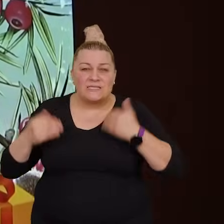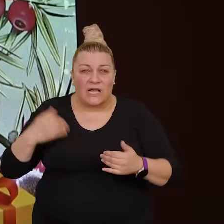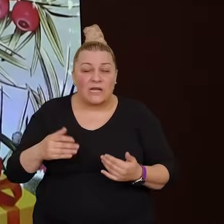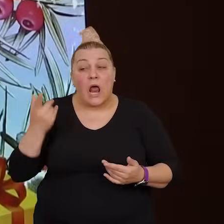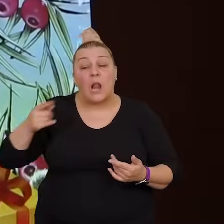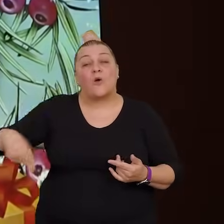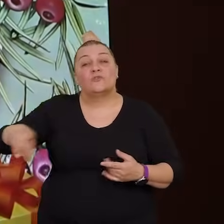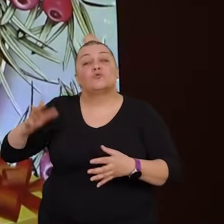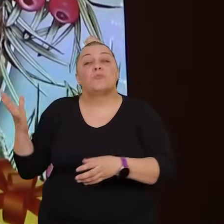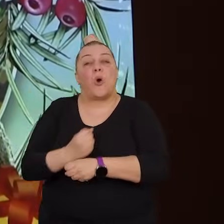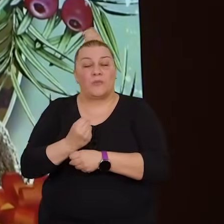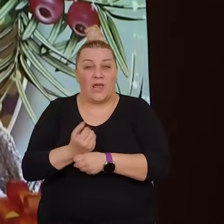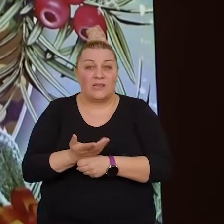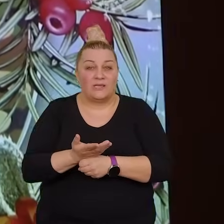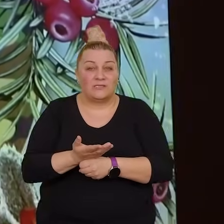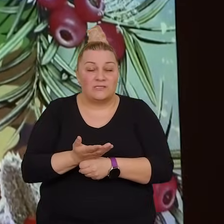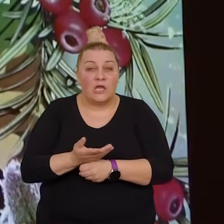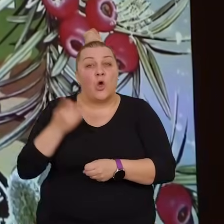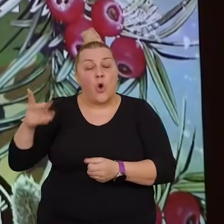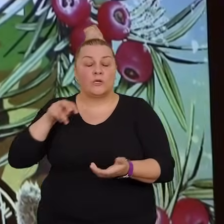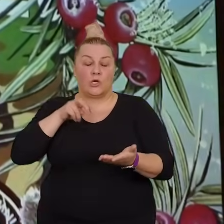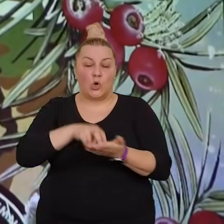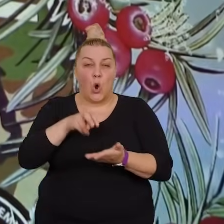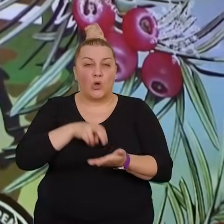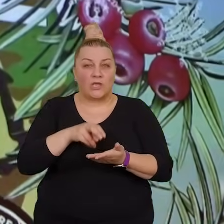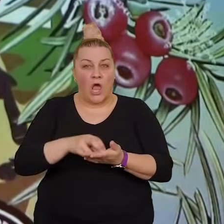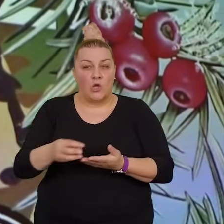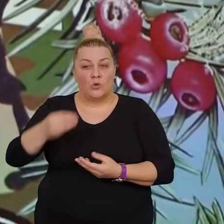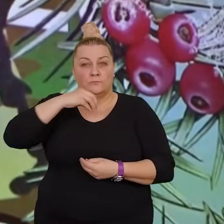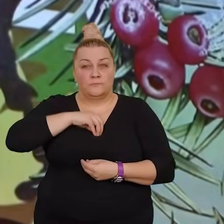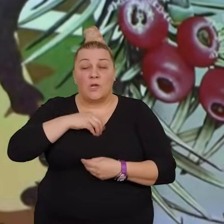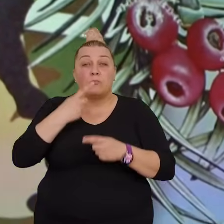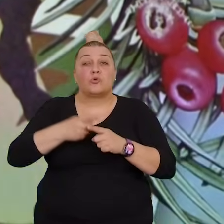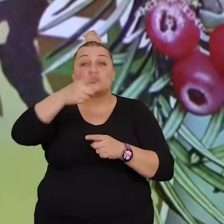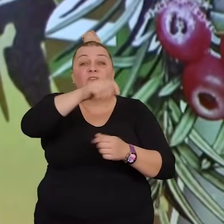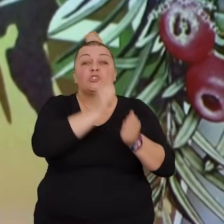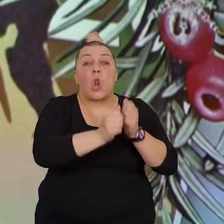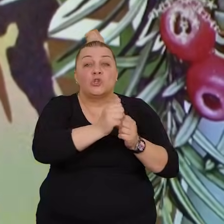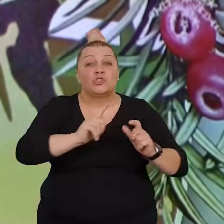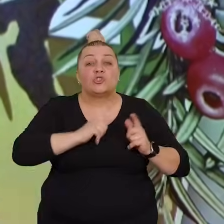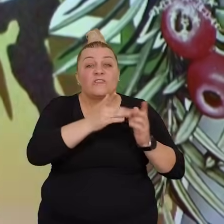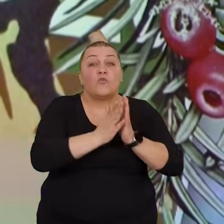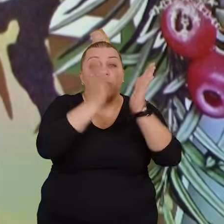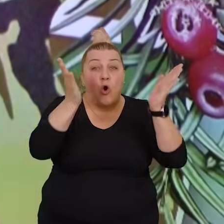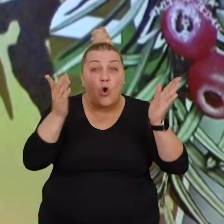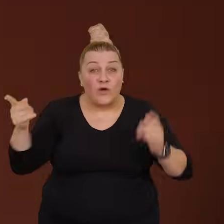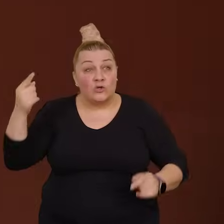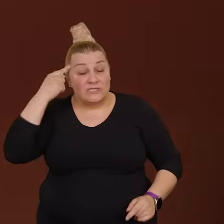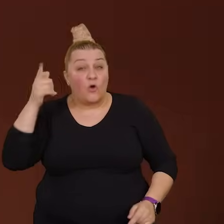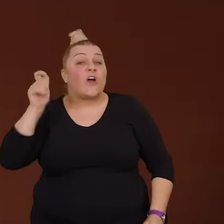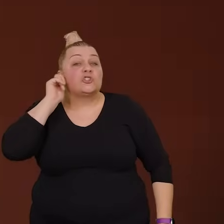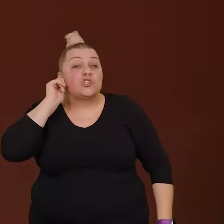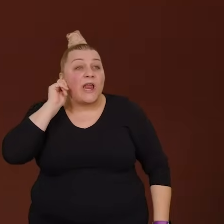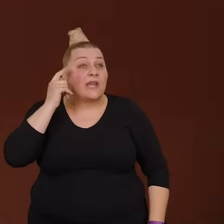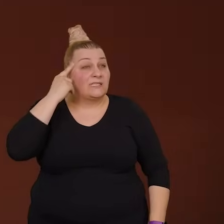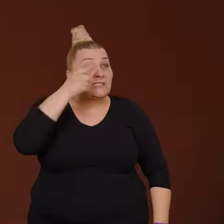su pobjednici. Oni se tako osjećaju. Oni hodaju sa tim zločincima po Vukovaru i znaju ko su. Ova žena